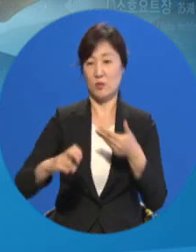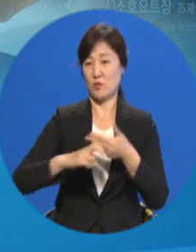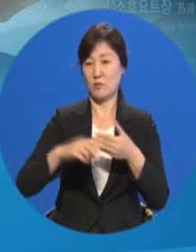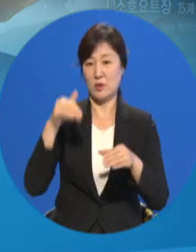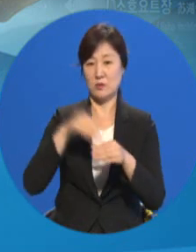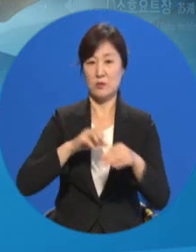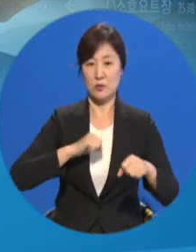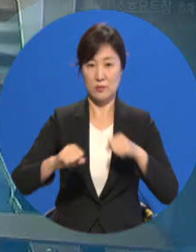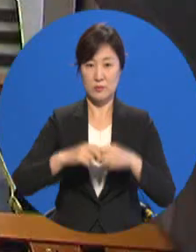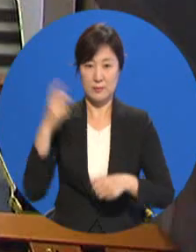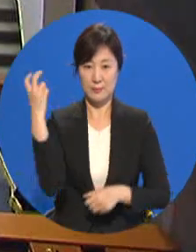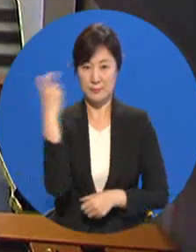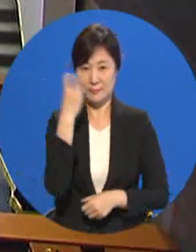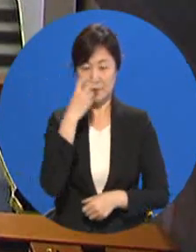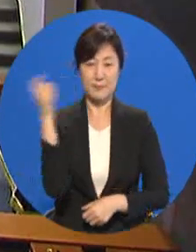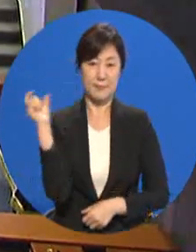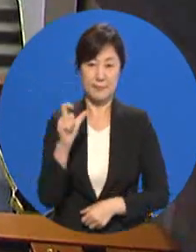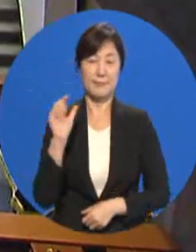보도합니다